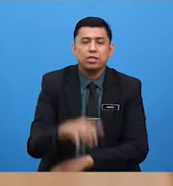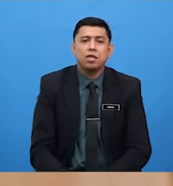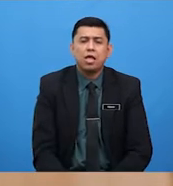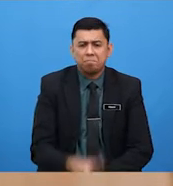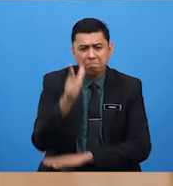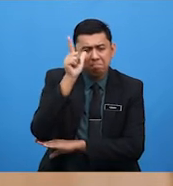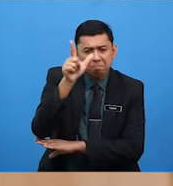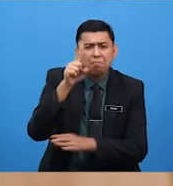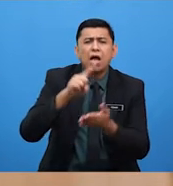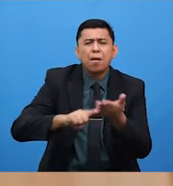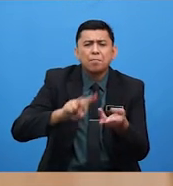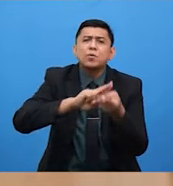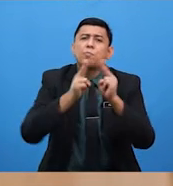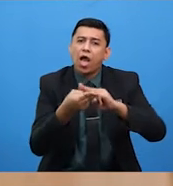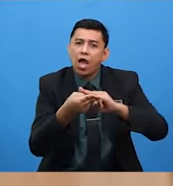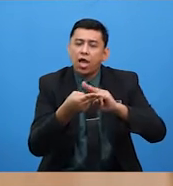lihat apa yang berubah.